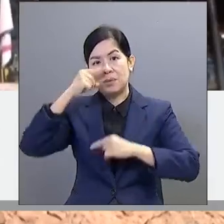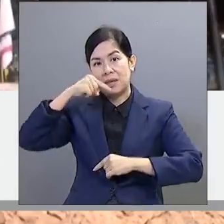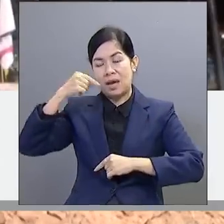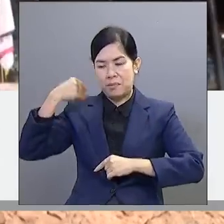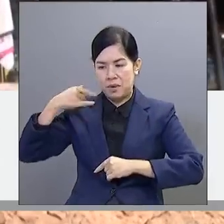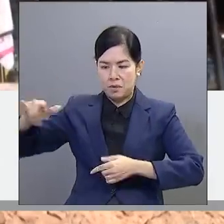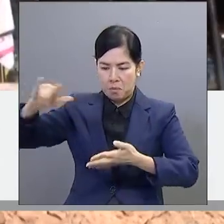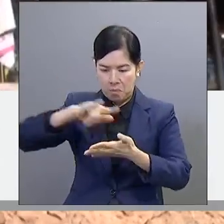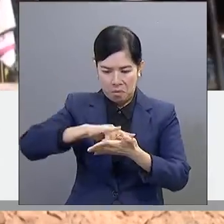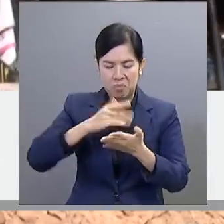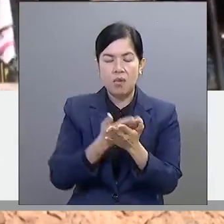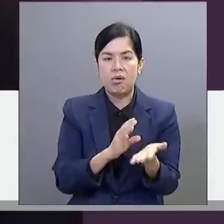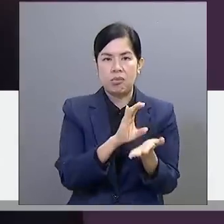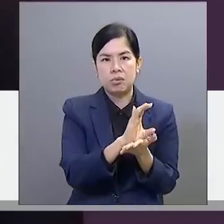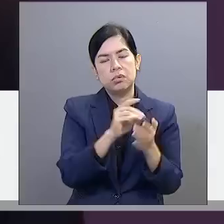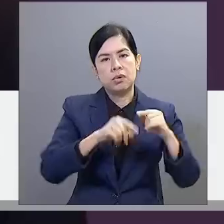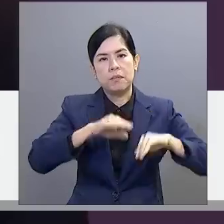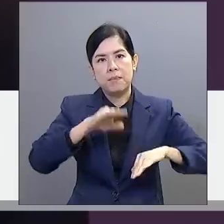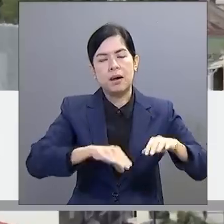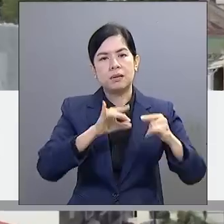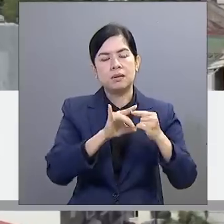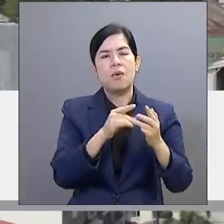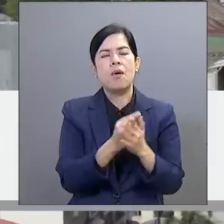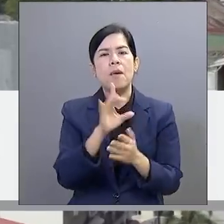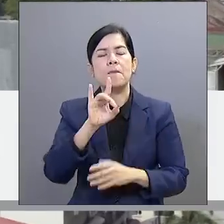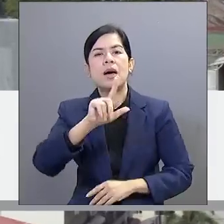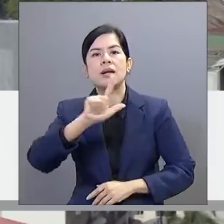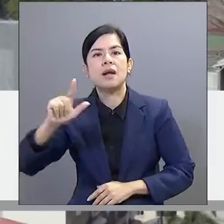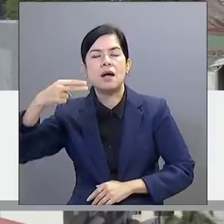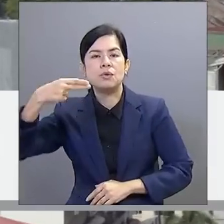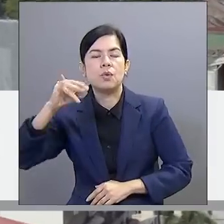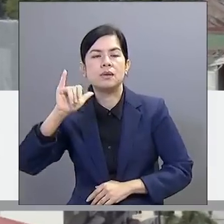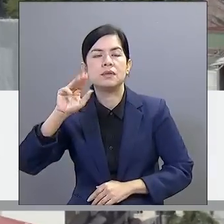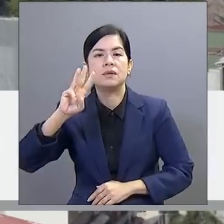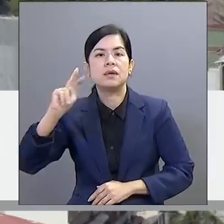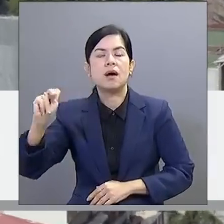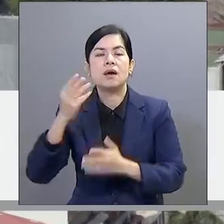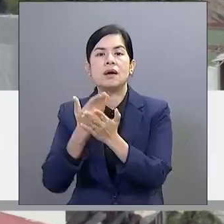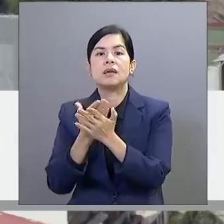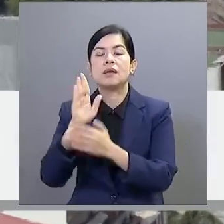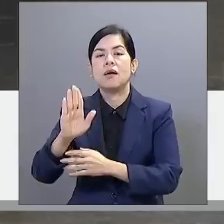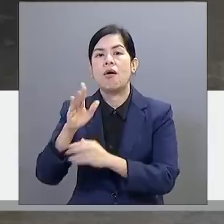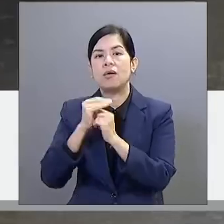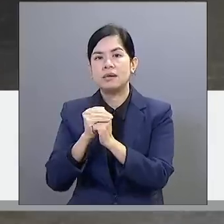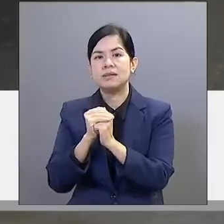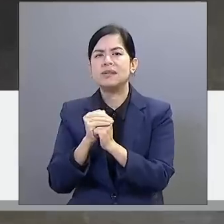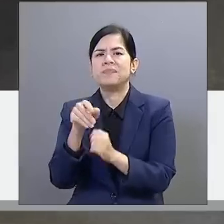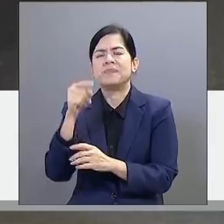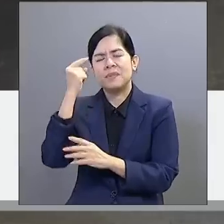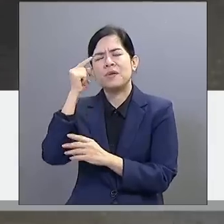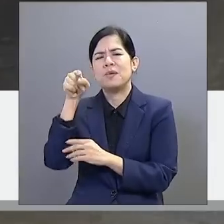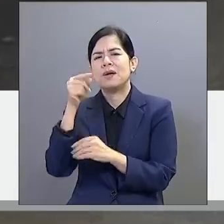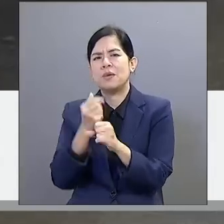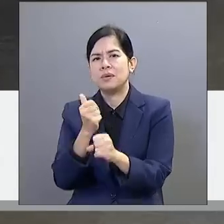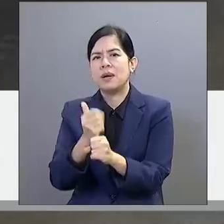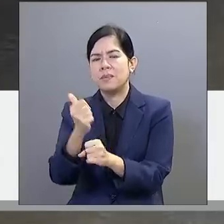งทุน40ล้านบาทหรือราวๆ8ล้านหยวนอาจารย์ณรงค์ก็เลยบอกว่า แต่ร้านหยวนนี่ไม่ใช่เรื่องยากสำหรับทุนจีน